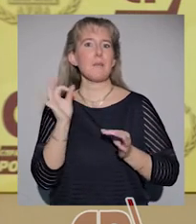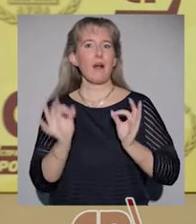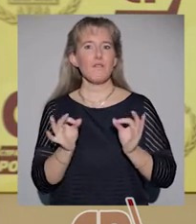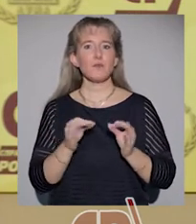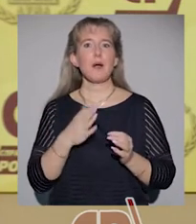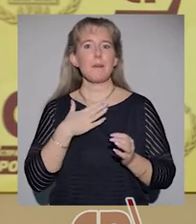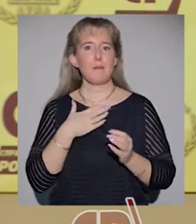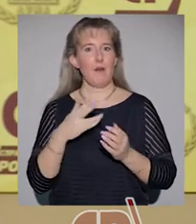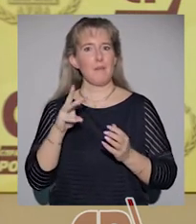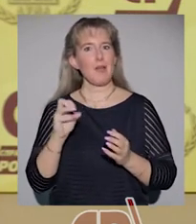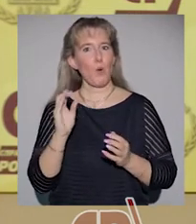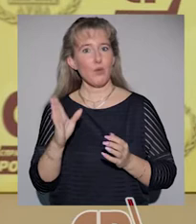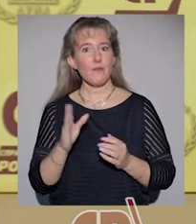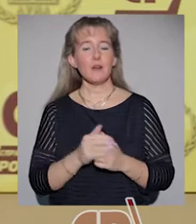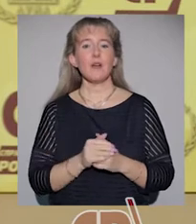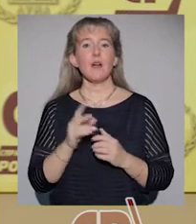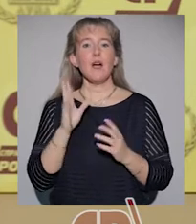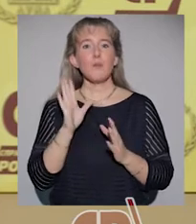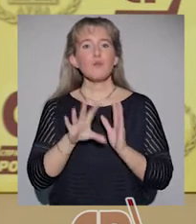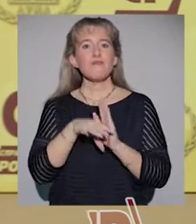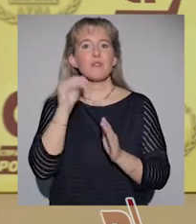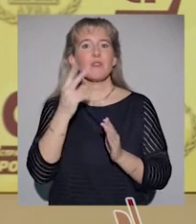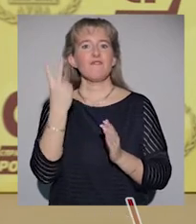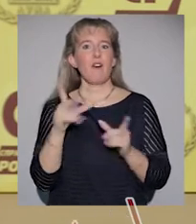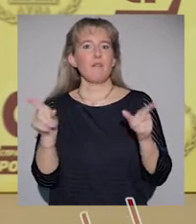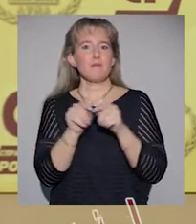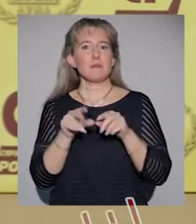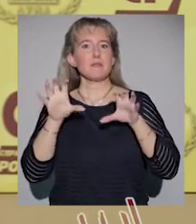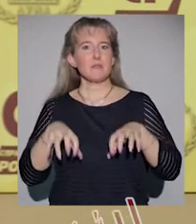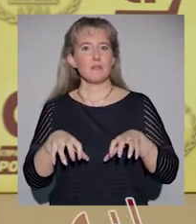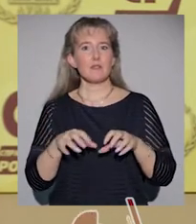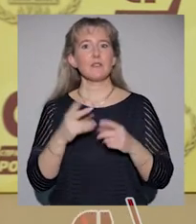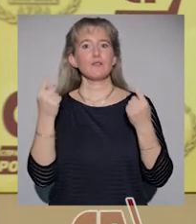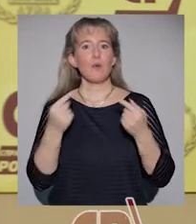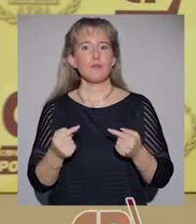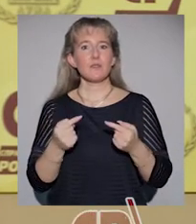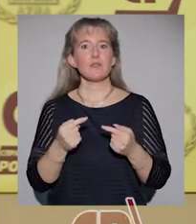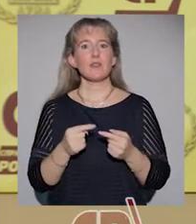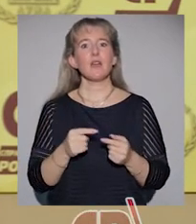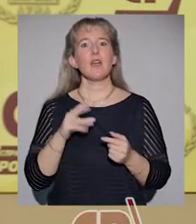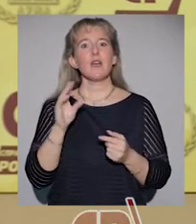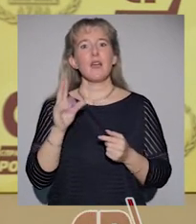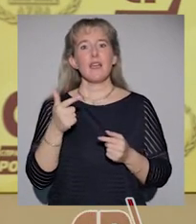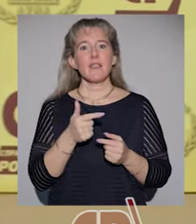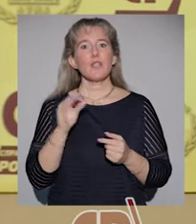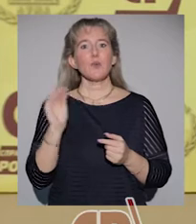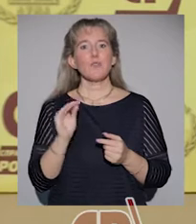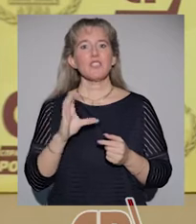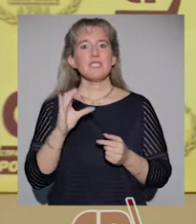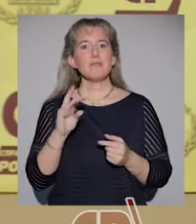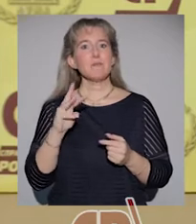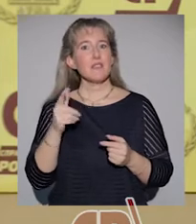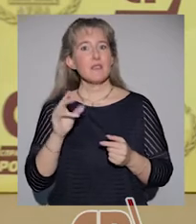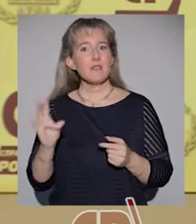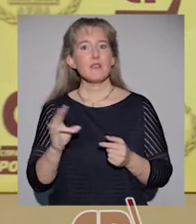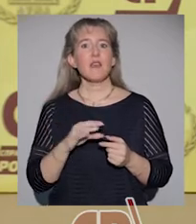моя кандидатура, и будут избраны два сопредседателя, соответственно, это Геннадий Юрьевич Семигин и